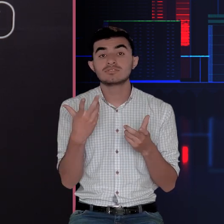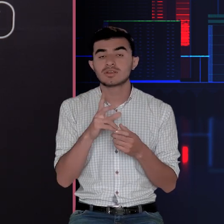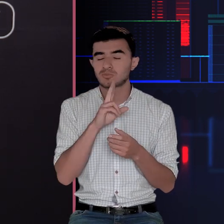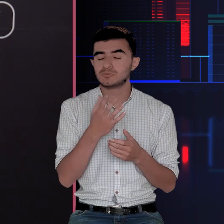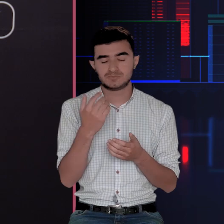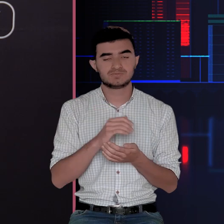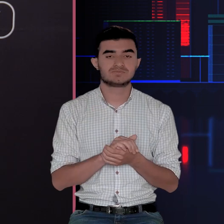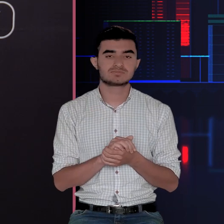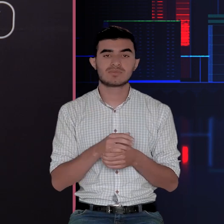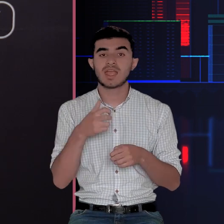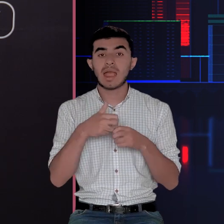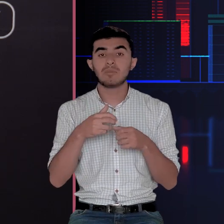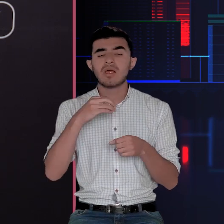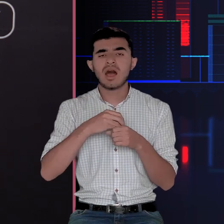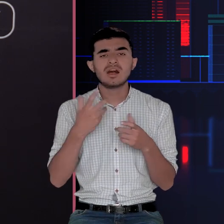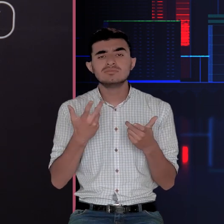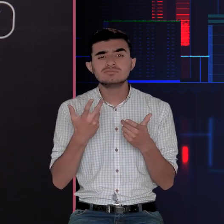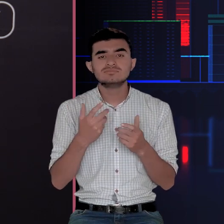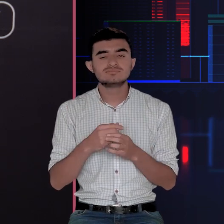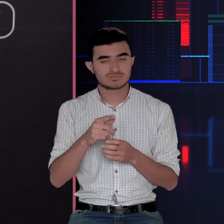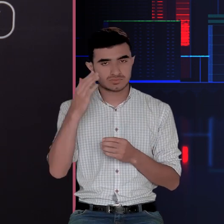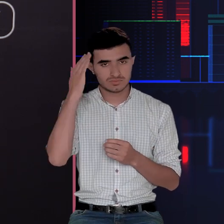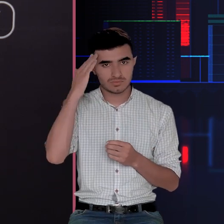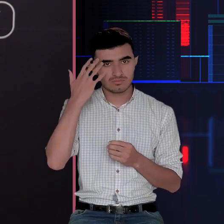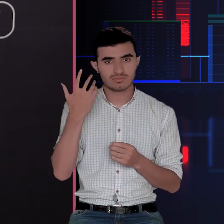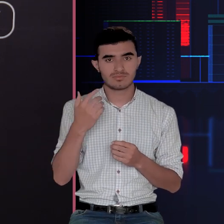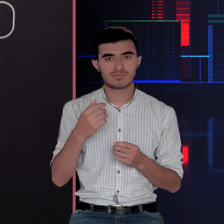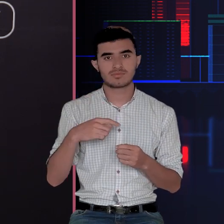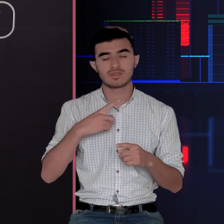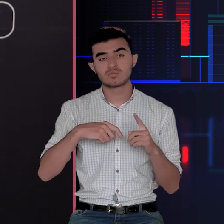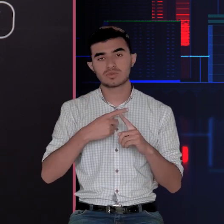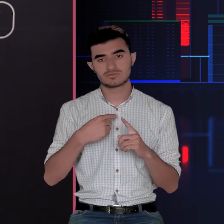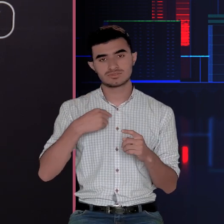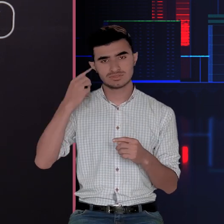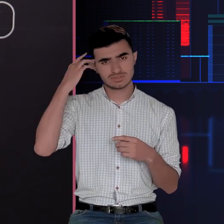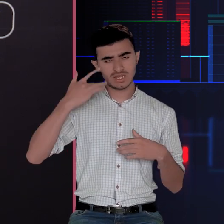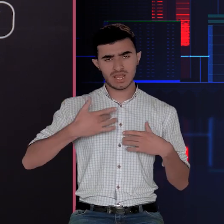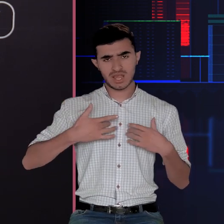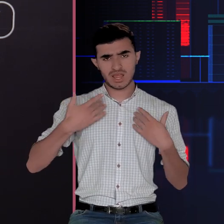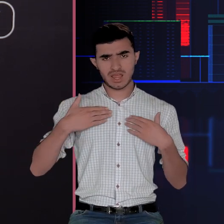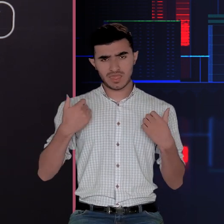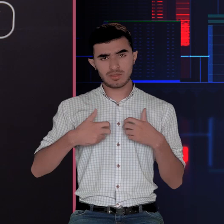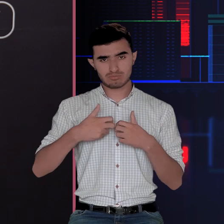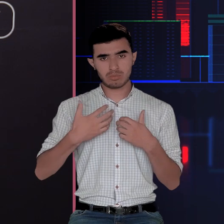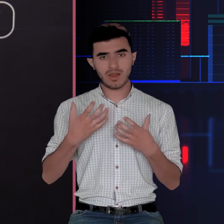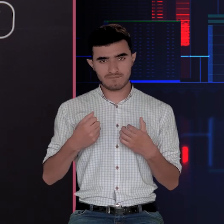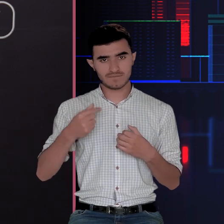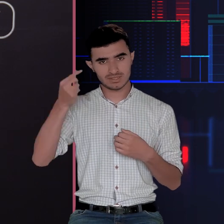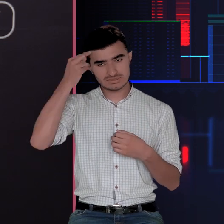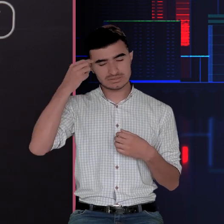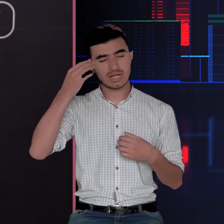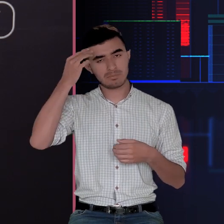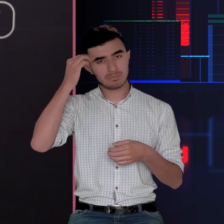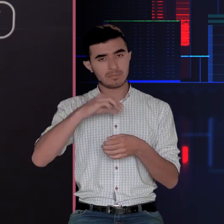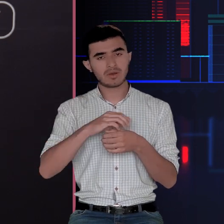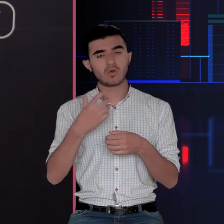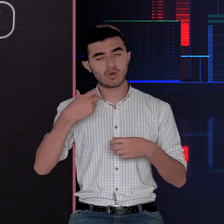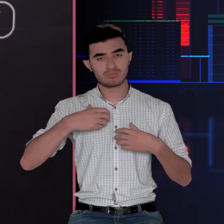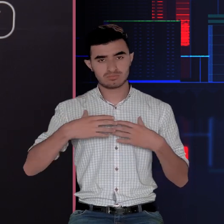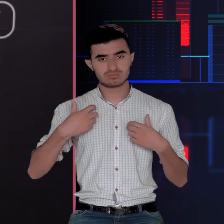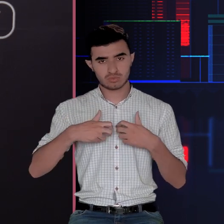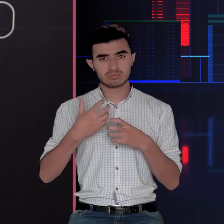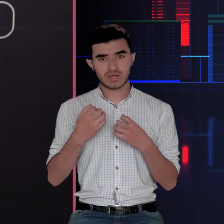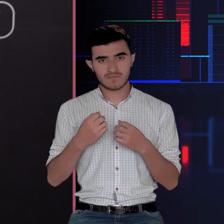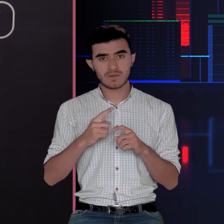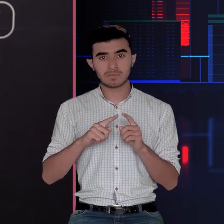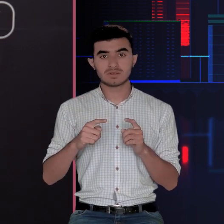व्हेन वी हैव अ हेल्थ क्राइसिस, व्हेन वी हैव अ हेल्थ प्रॉब्लम, वी डू नॉट इमीडिएटली नो वेयर टू गो, हाउ टू सीक हेल्प,